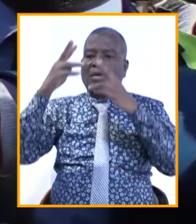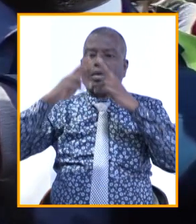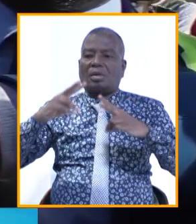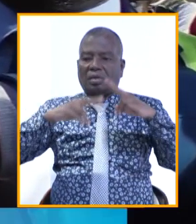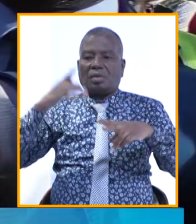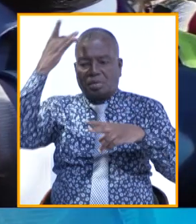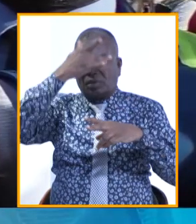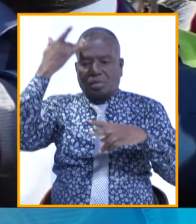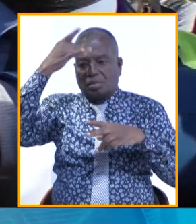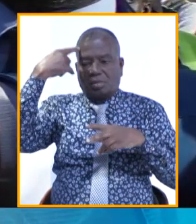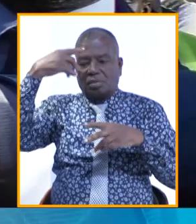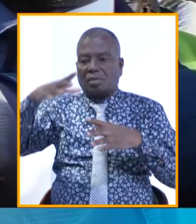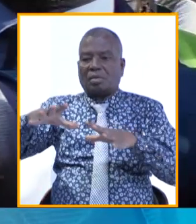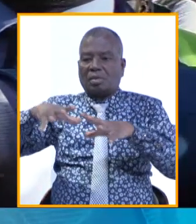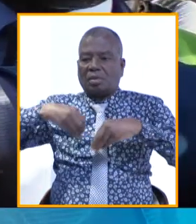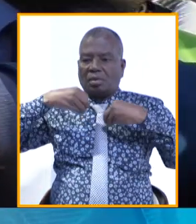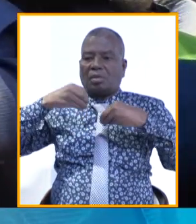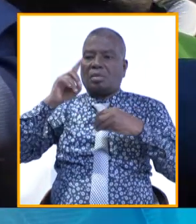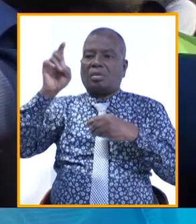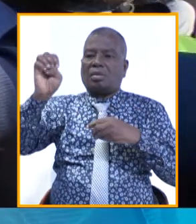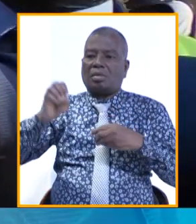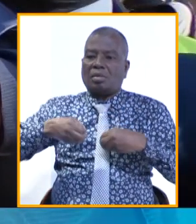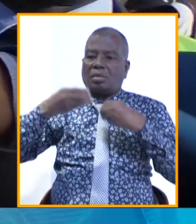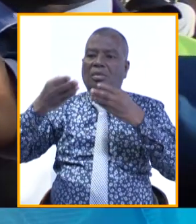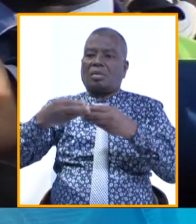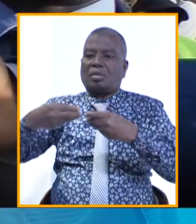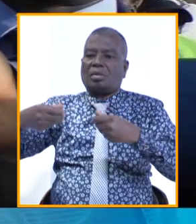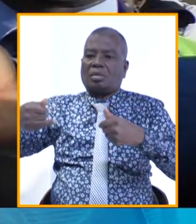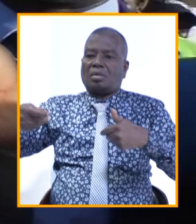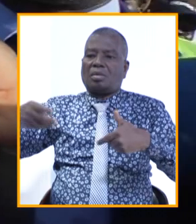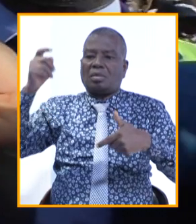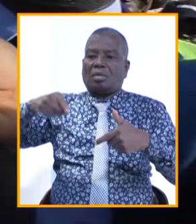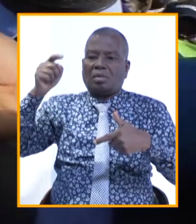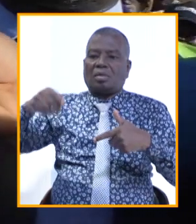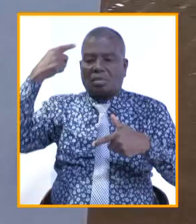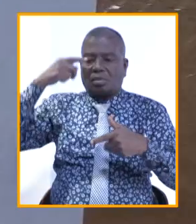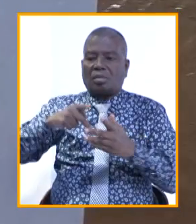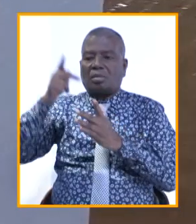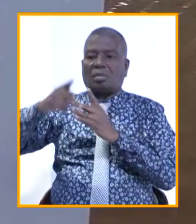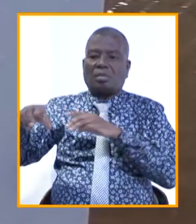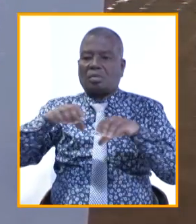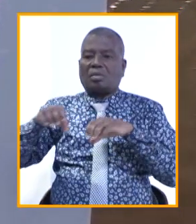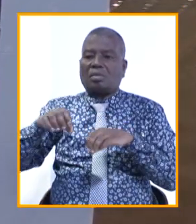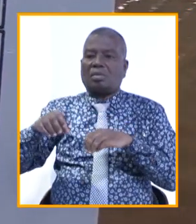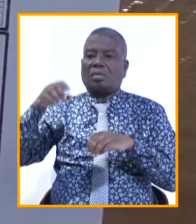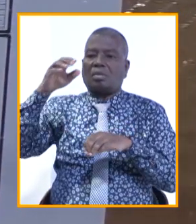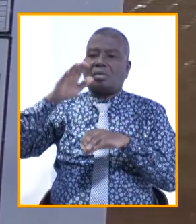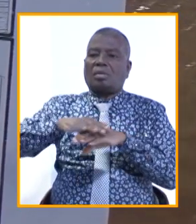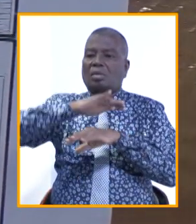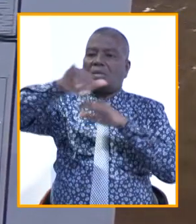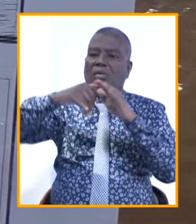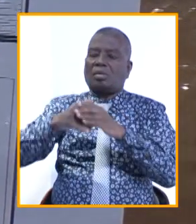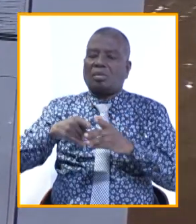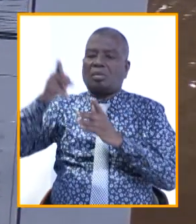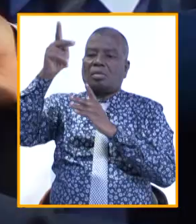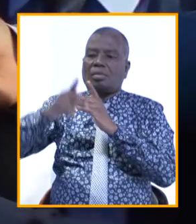concernés, qui ont accepté donc, de fournir les terres donc, nécessaires pour que ce projet se réalise. Sur l'ensemble des